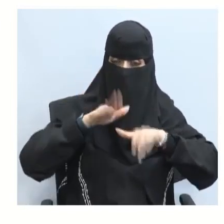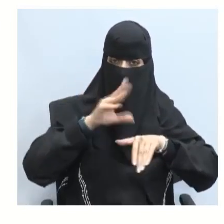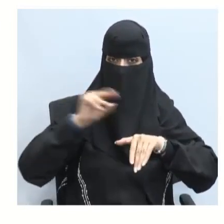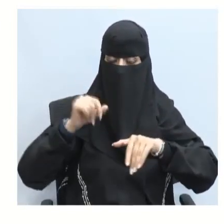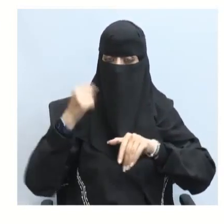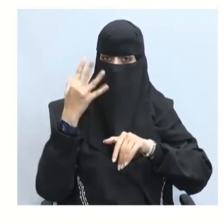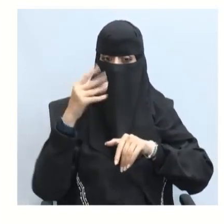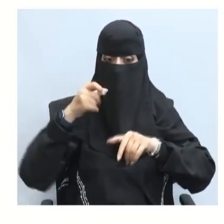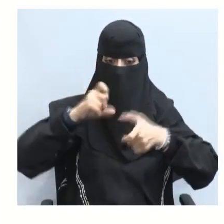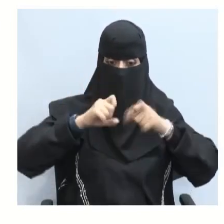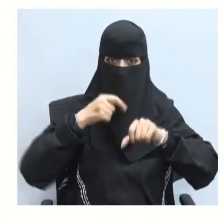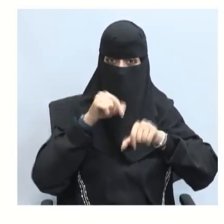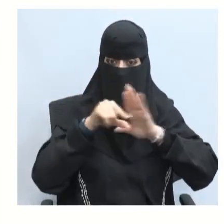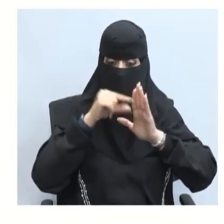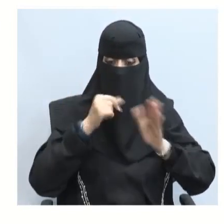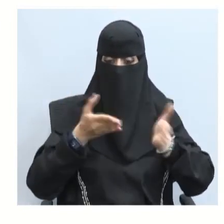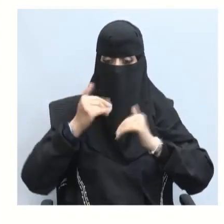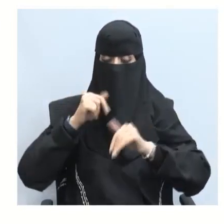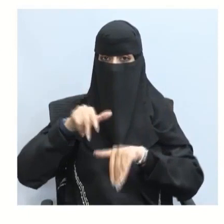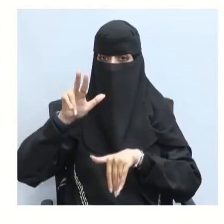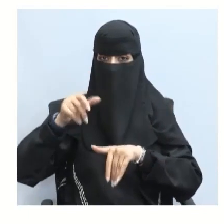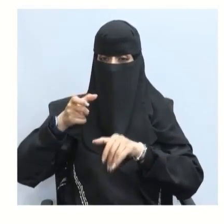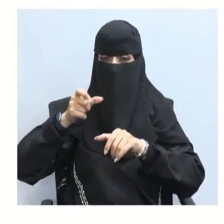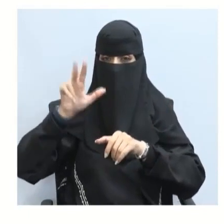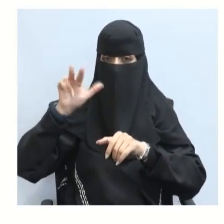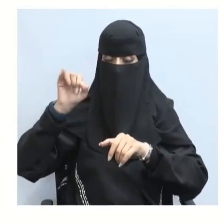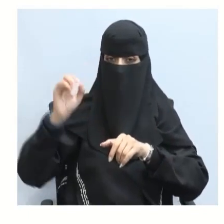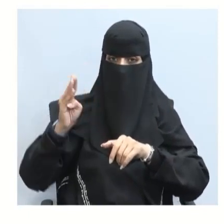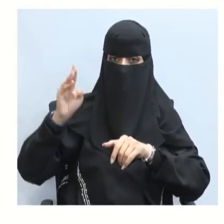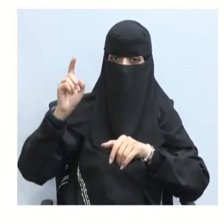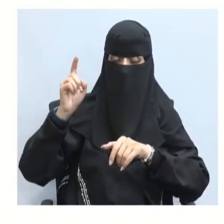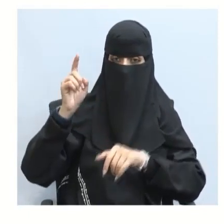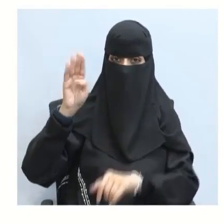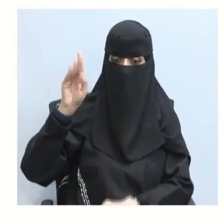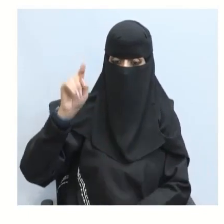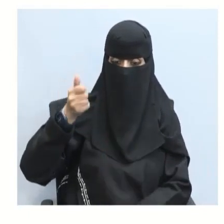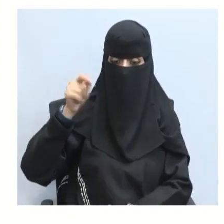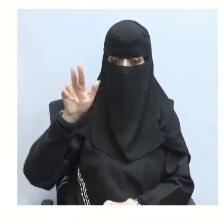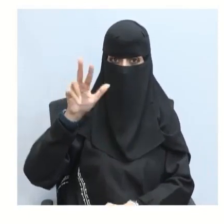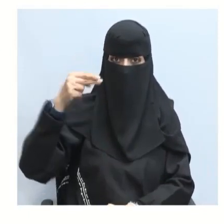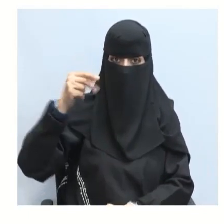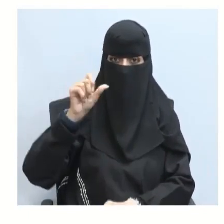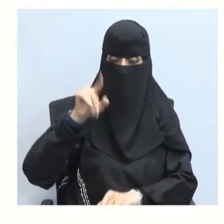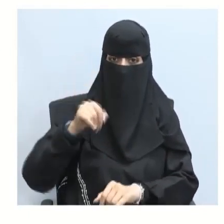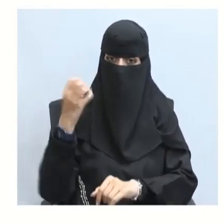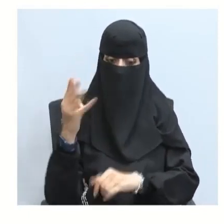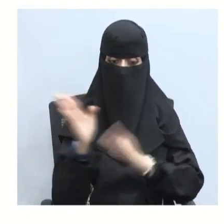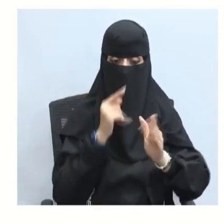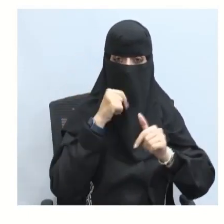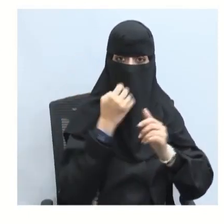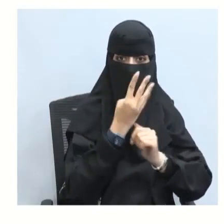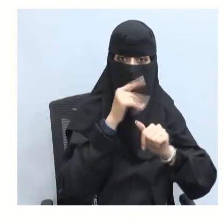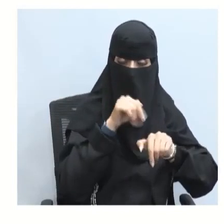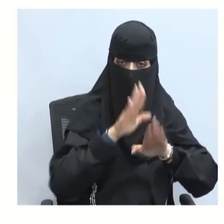الثالث المركبات العضويه الحيويه لدينا لدينا اربعه دروس والفصل الرابع وهو الغازات يوجد في